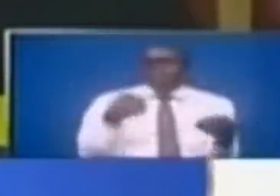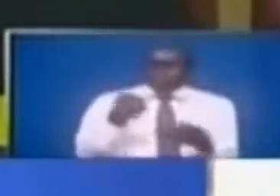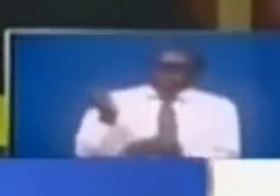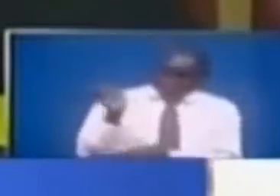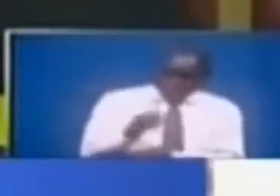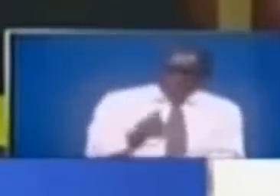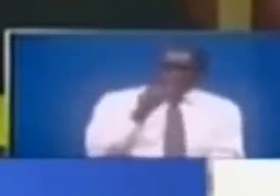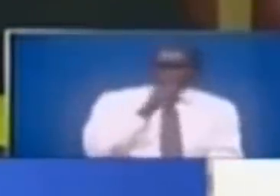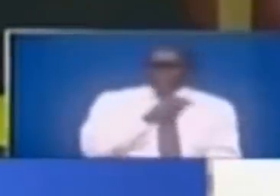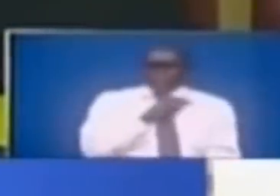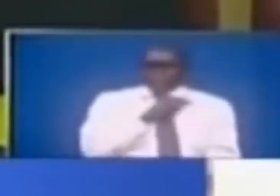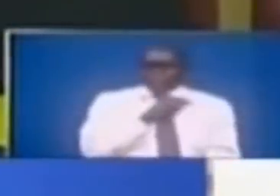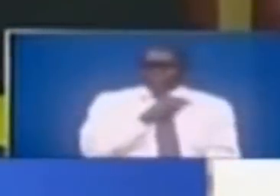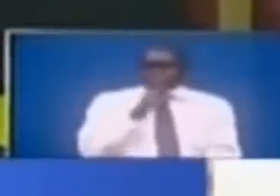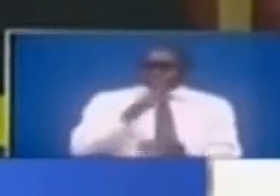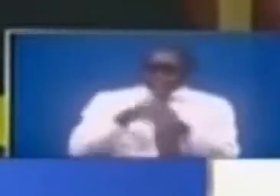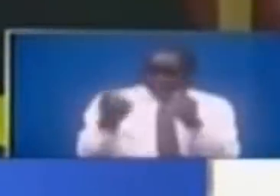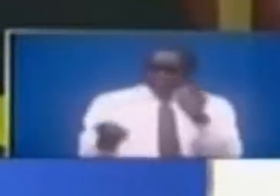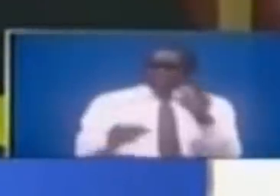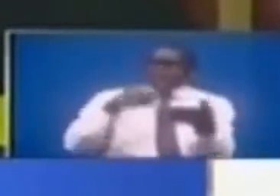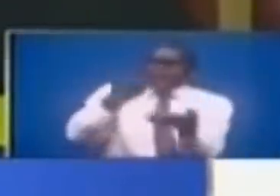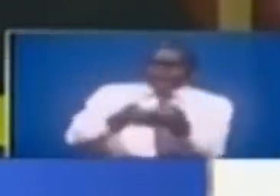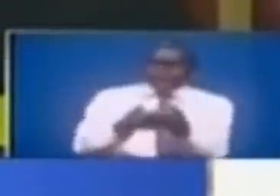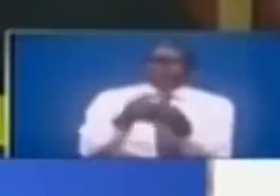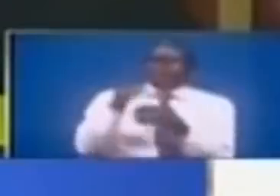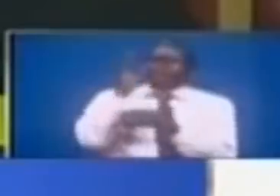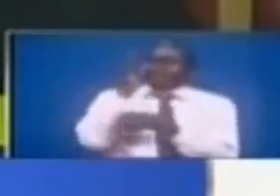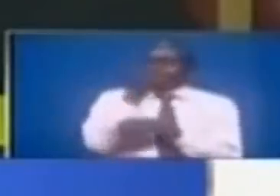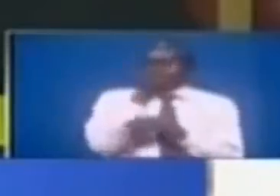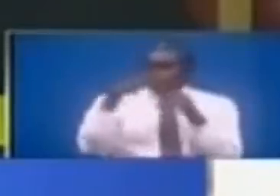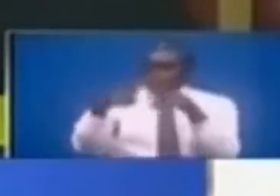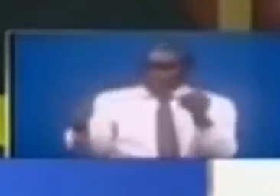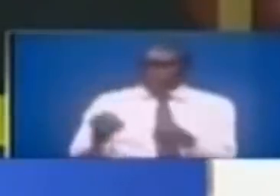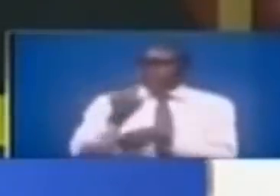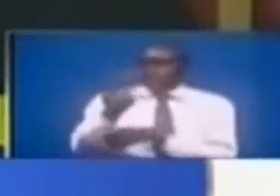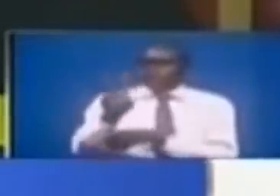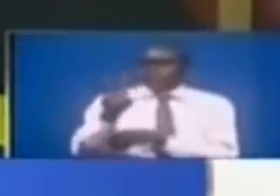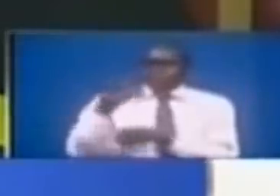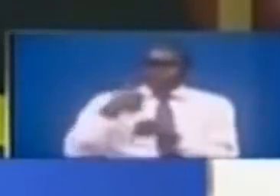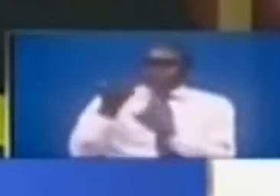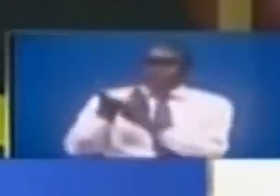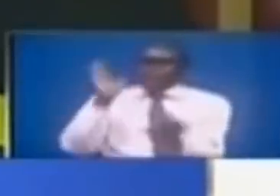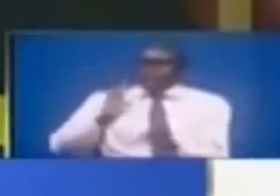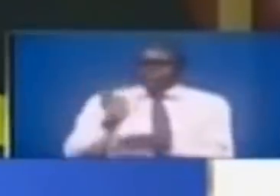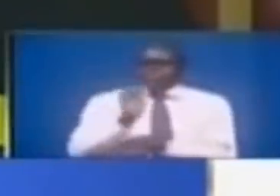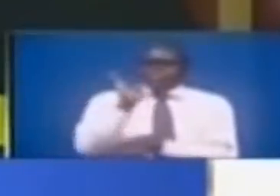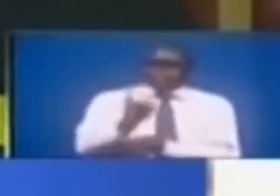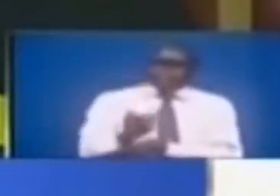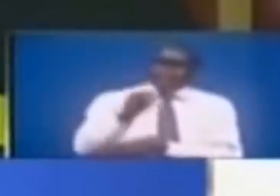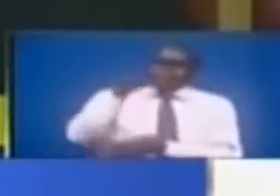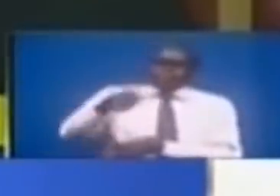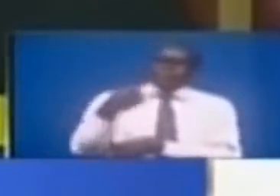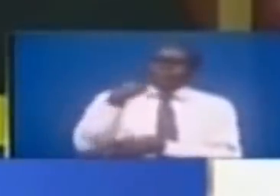Nimefika, nilipofika Rais Kibaki akaniambia mambo mawili, kwamba nisiondoke, kwanza nimwambie Koffi